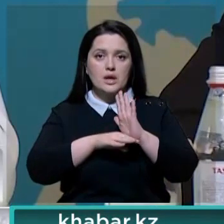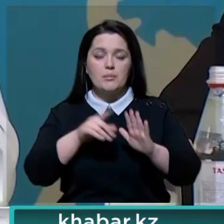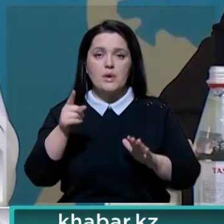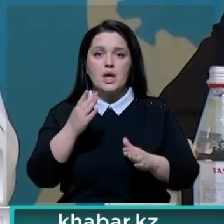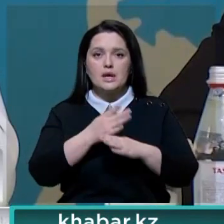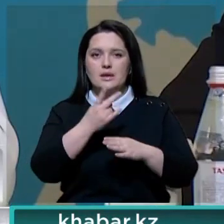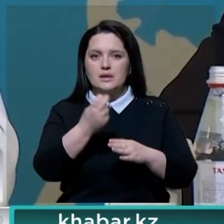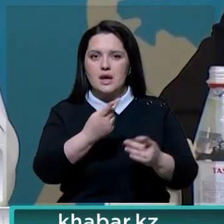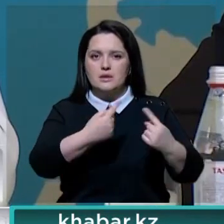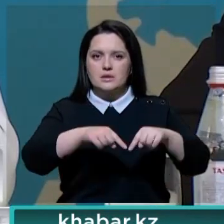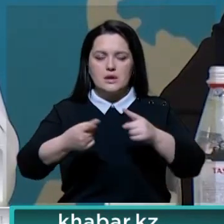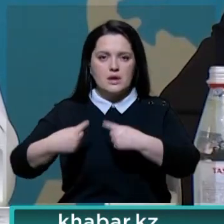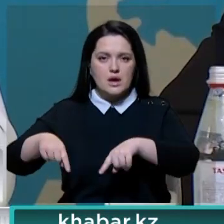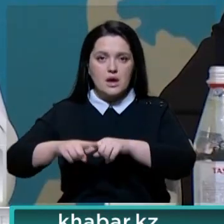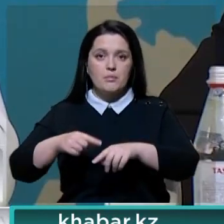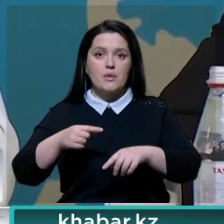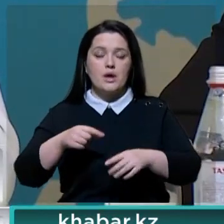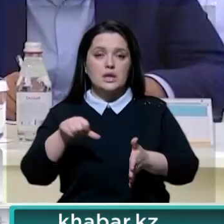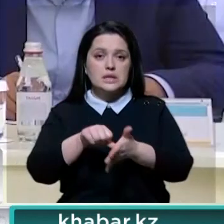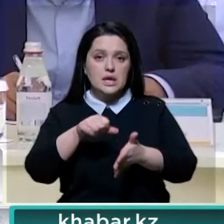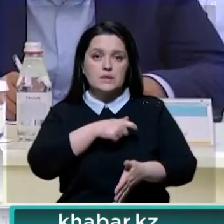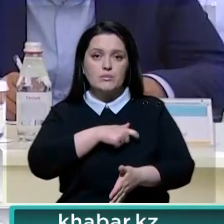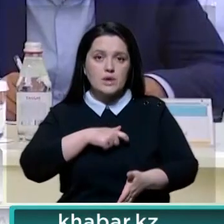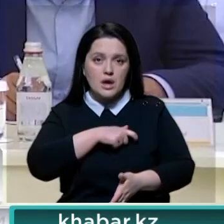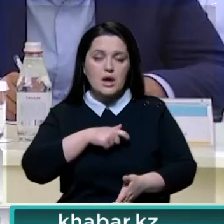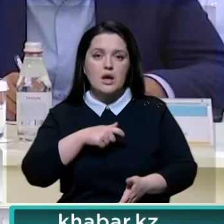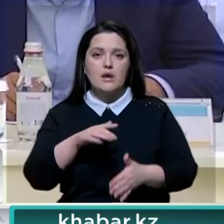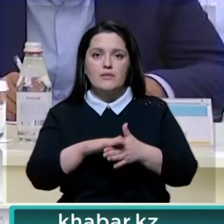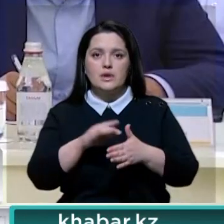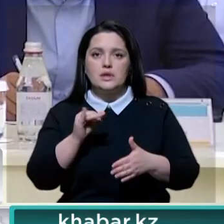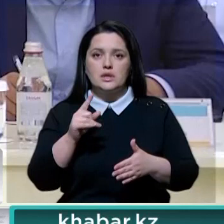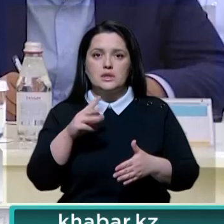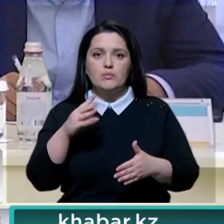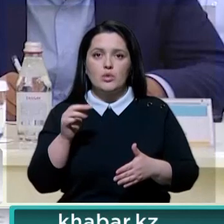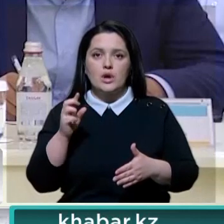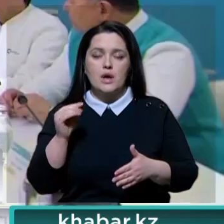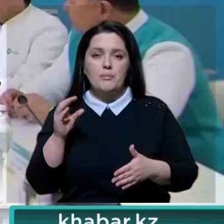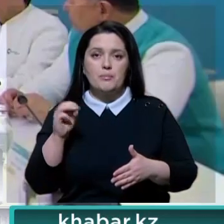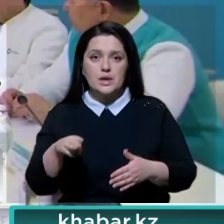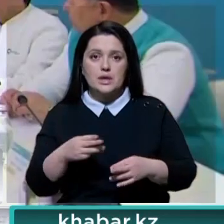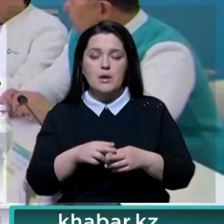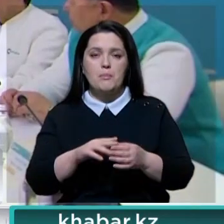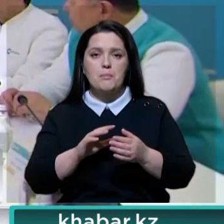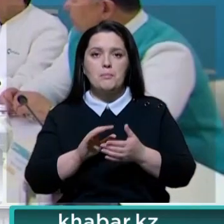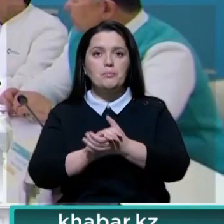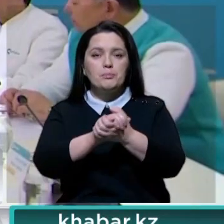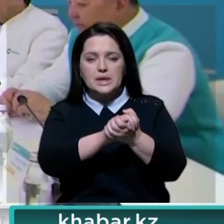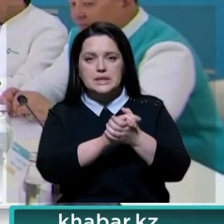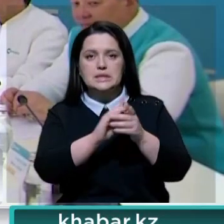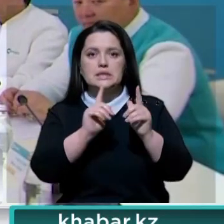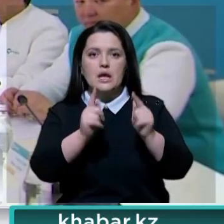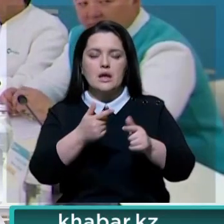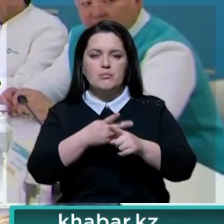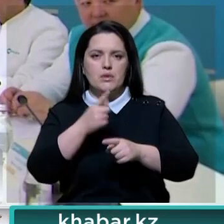этнокультурных объединений региона и вот как отметил кандидат в депутаты мажилиса бахтакожа из мухамбетов мир и Согласие в обществе